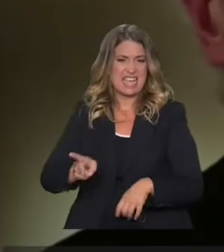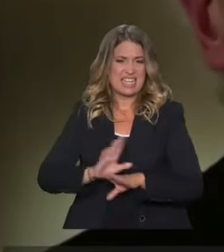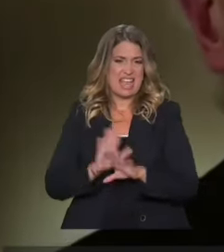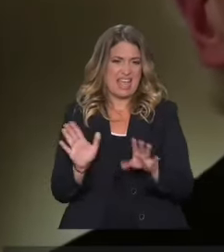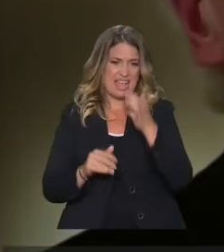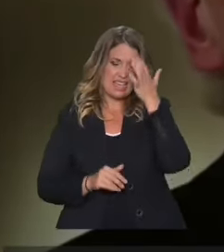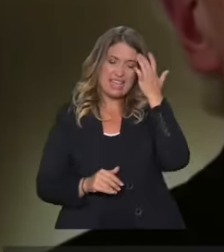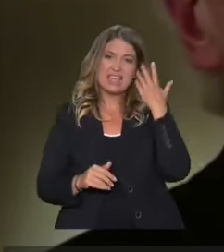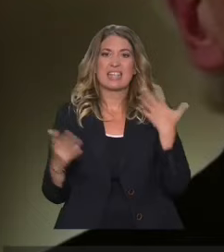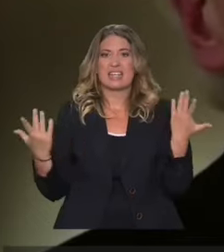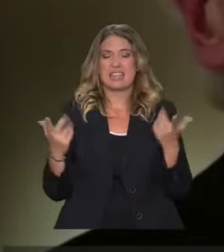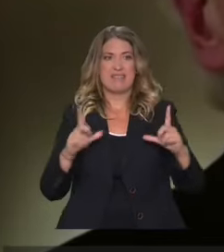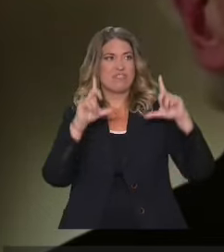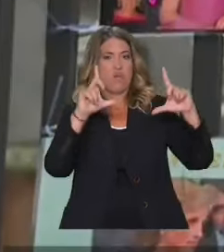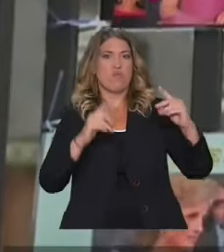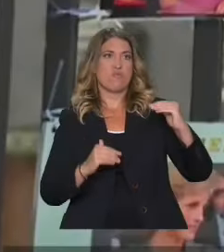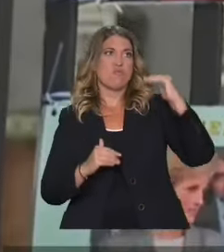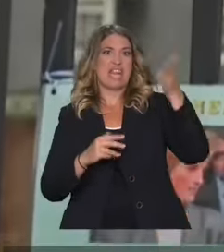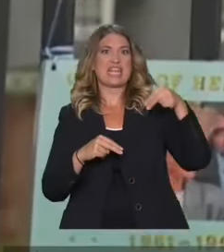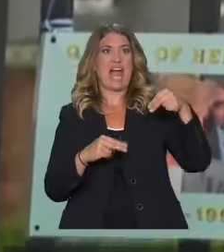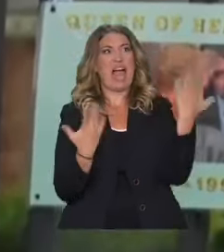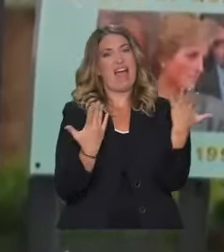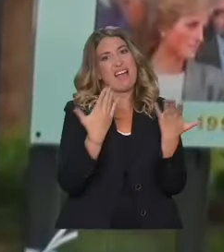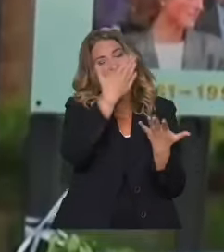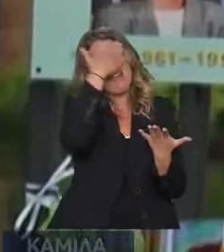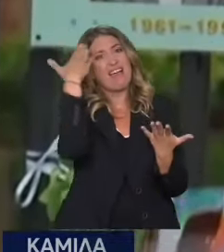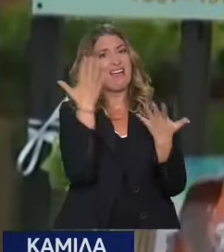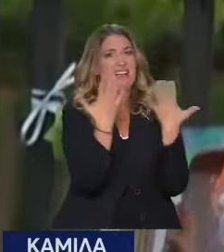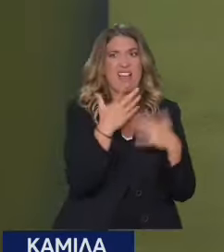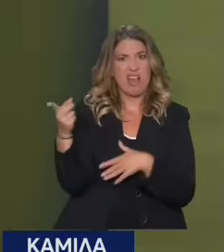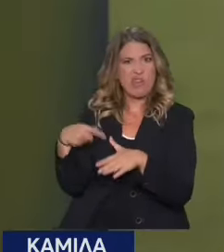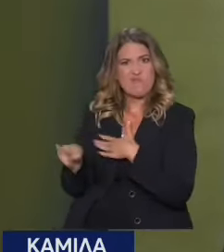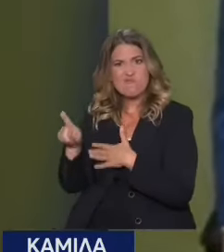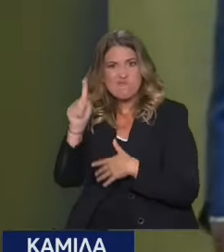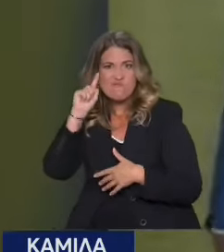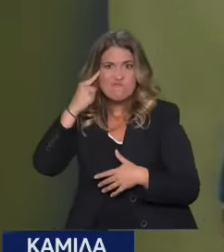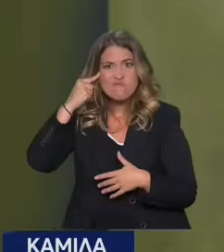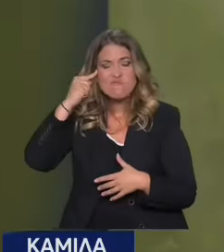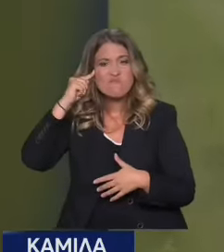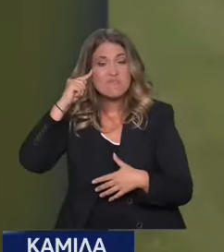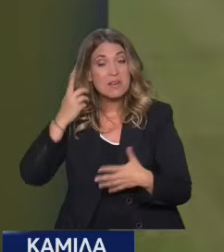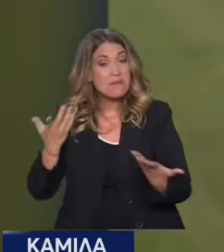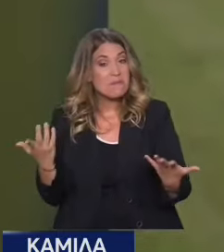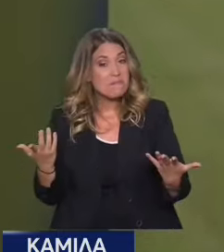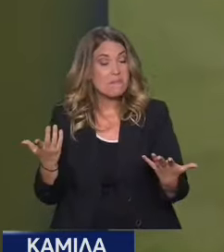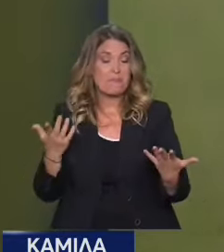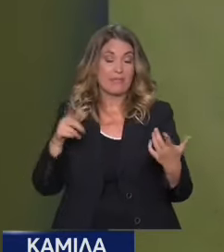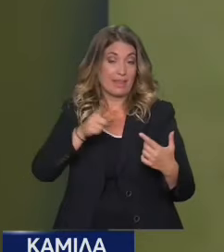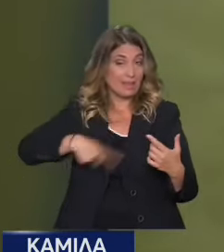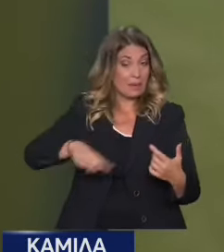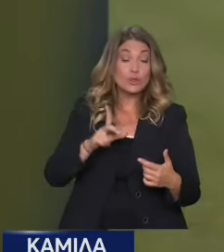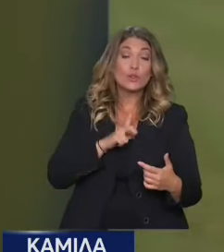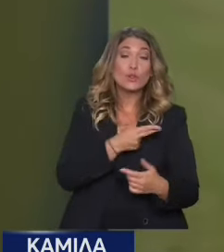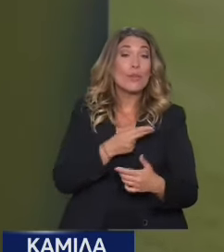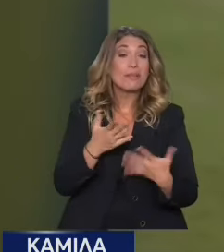to step out of the shadow of Diana. Το ερώτημα παραμένει, αν οι Βρετανοί θα αφήσουν τελικά στην άκρη την πριγκίπισσα